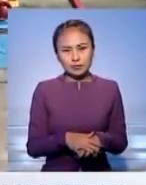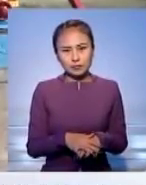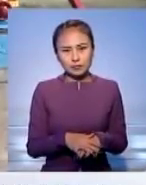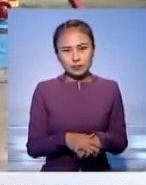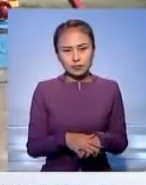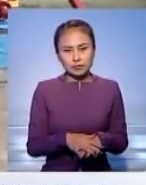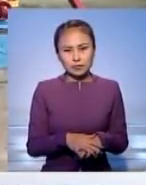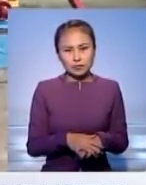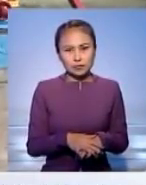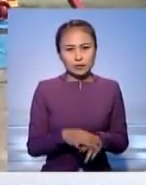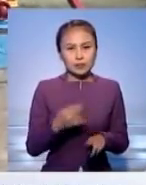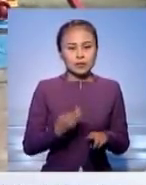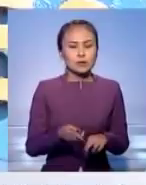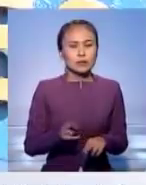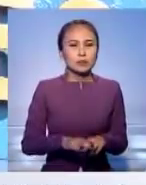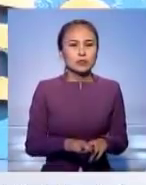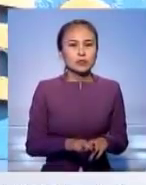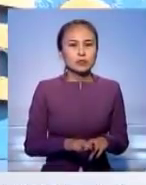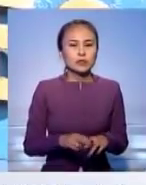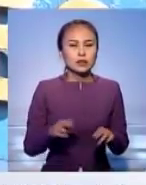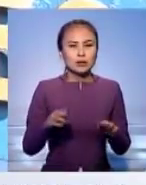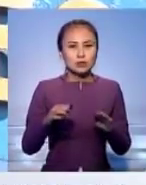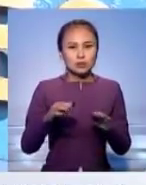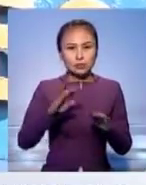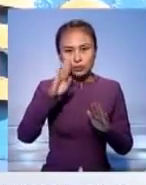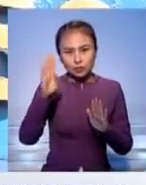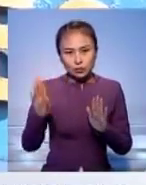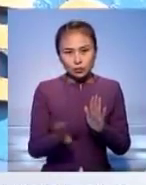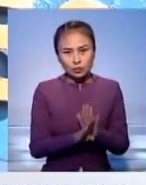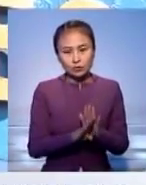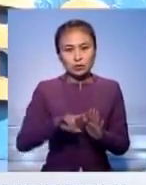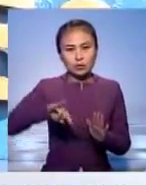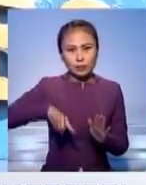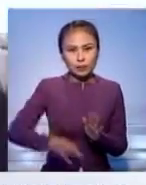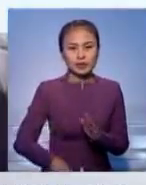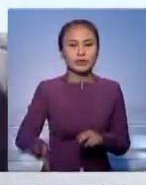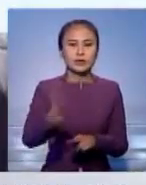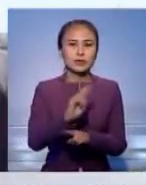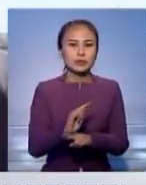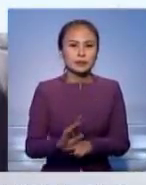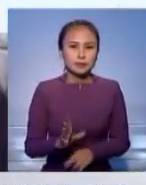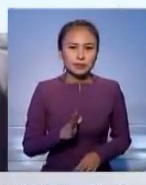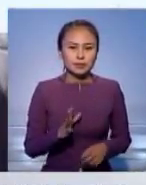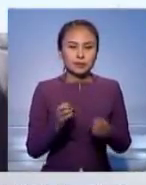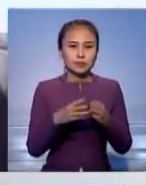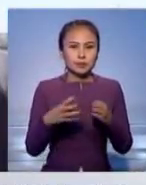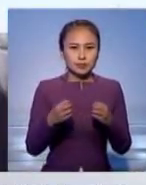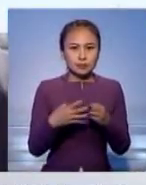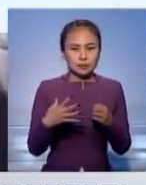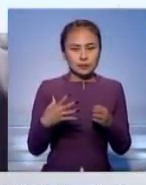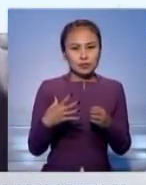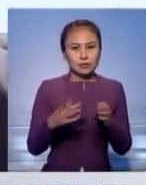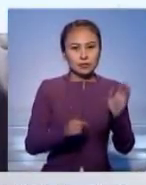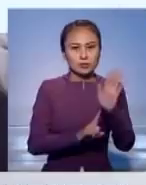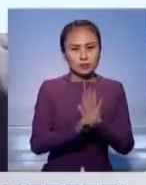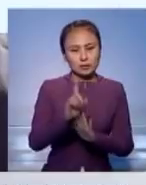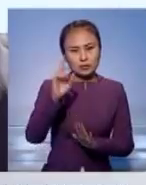Қардың суы, жаңбыр суы өтетін жолдың астындағы құдықтарды жөндеуден өтті. Осы 15-ші тамыздан